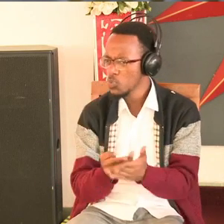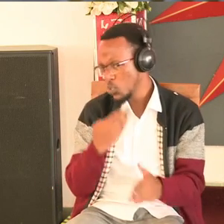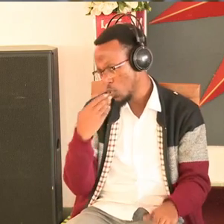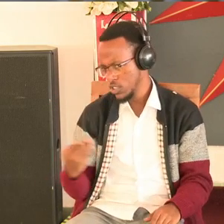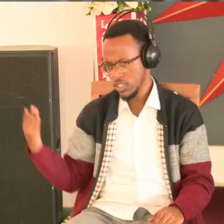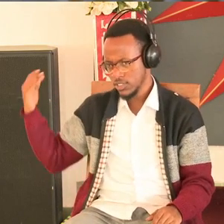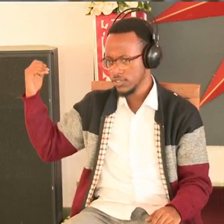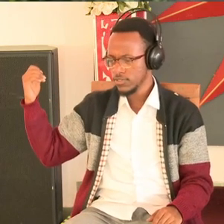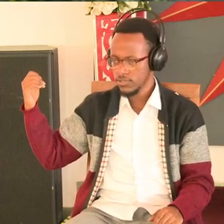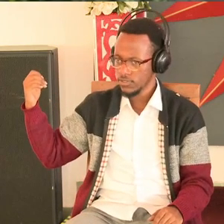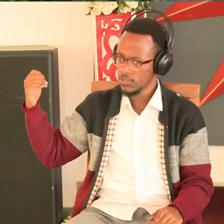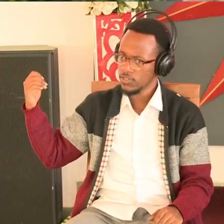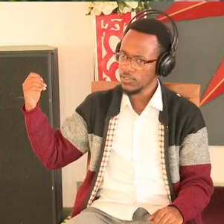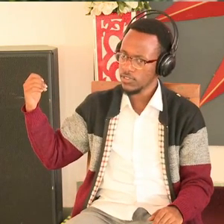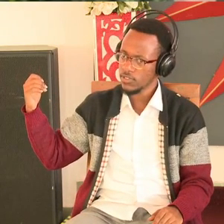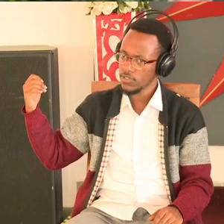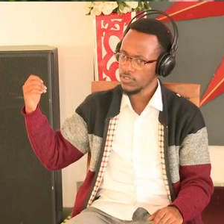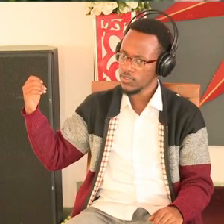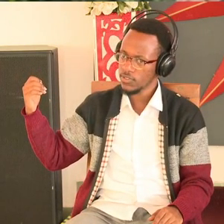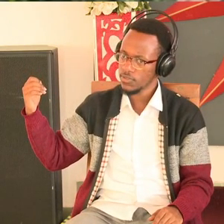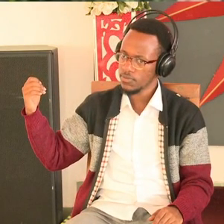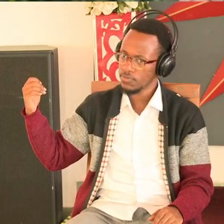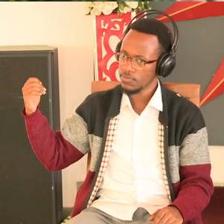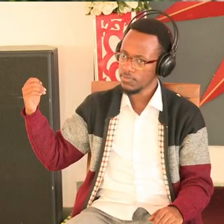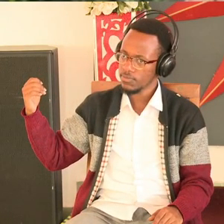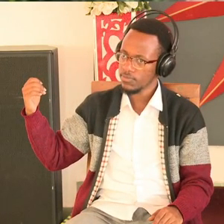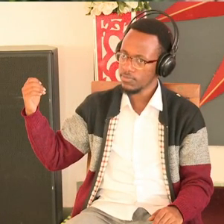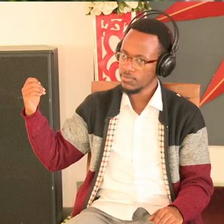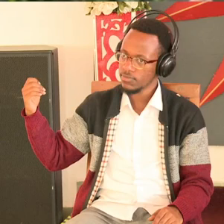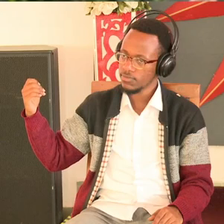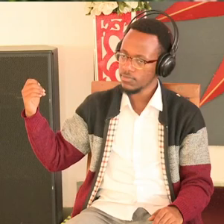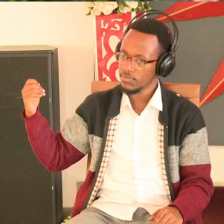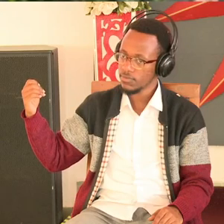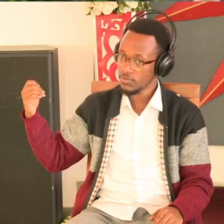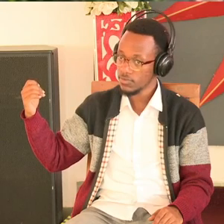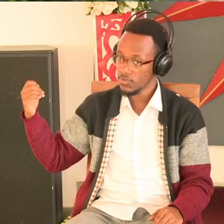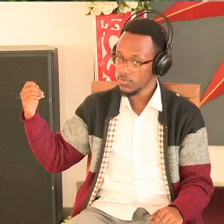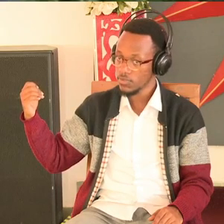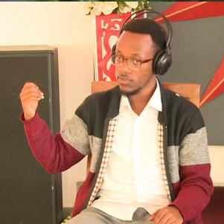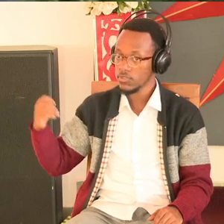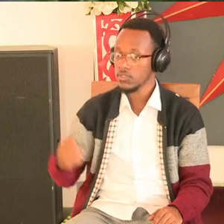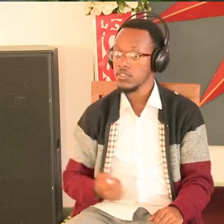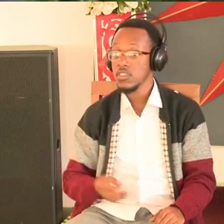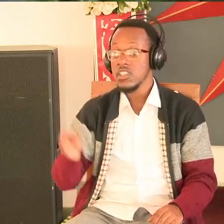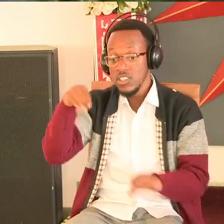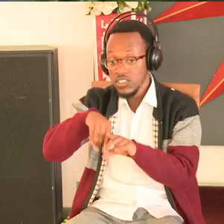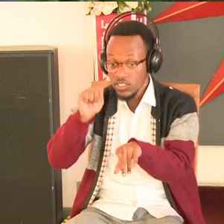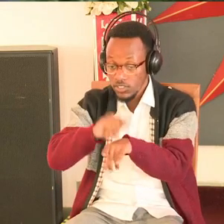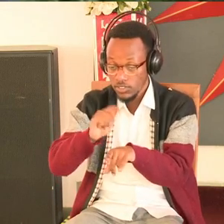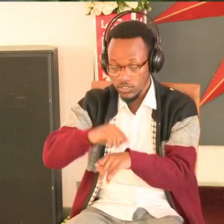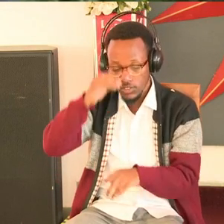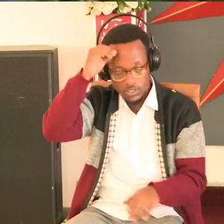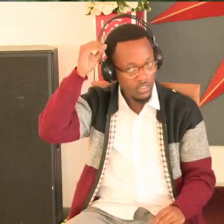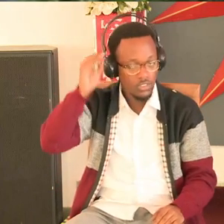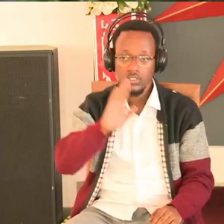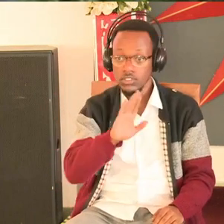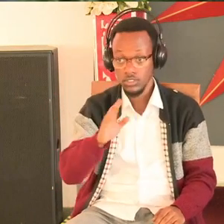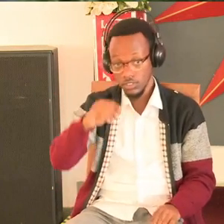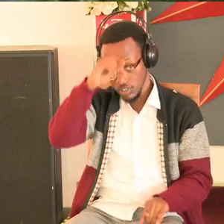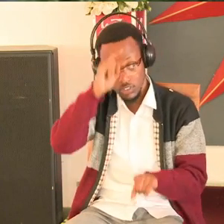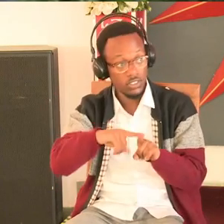Arabasubiza ati ni ukuri ko Eliya akwiriye kubanza kuza akagarura byose akabitunganya. Frères et